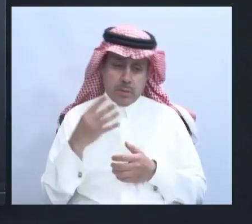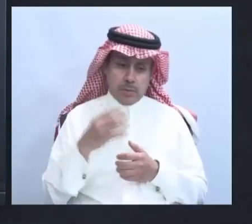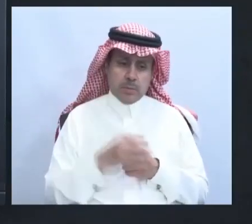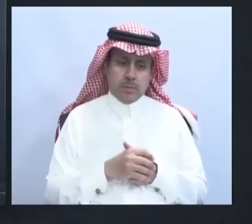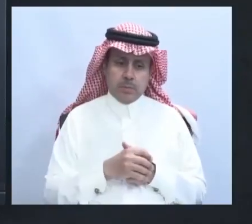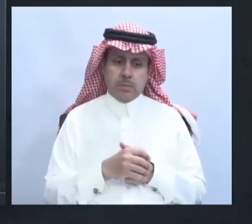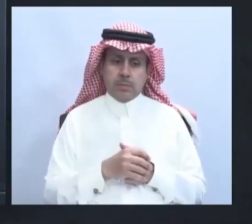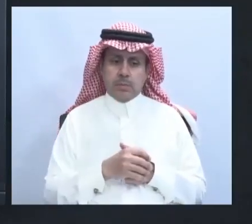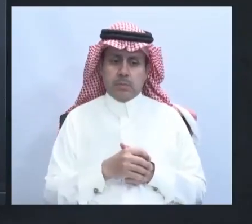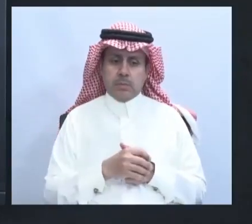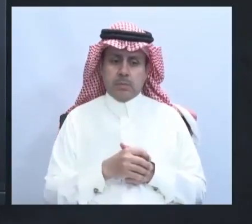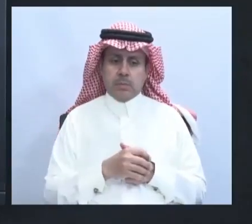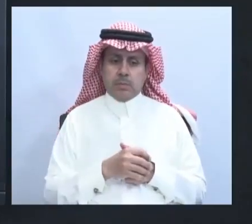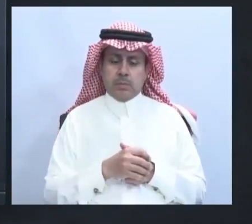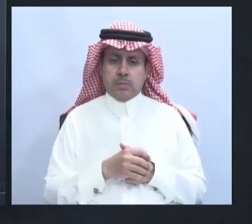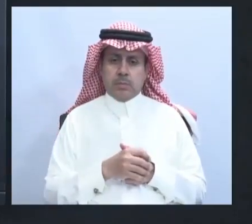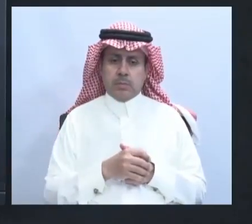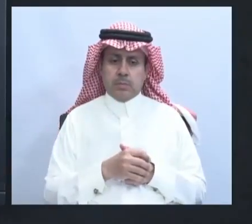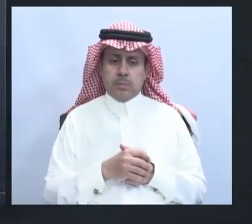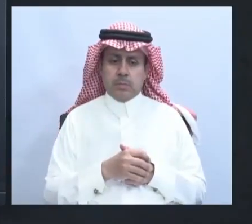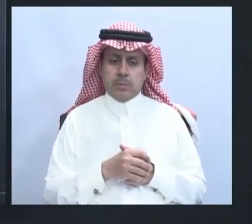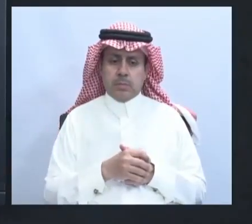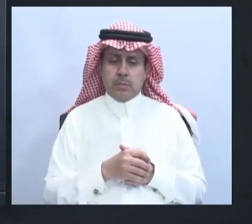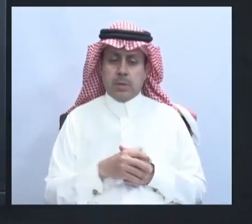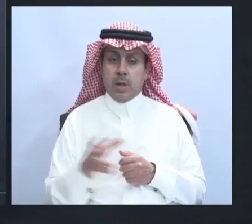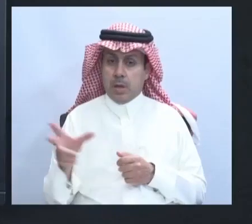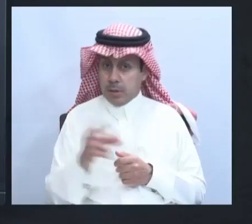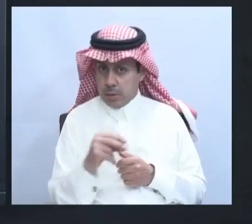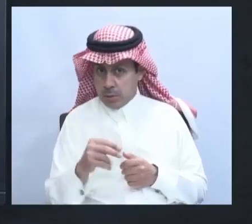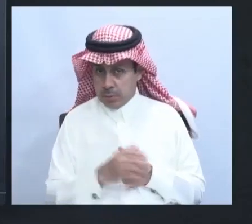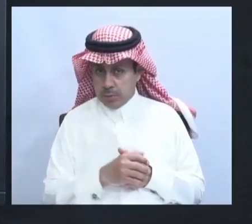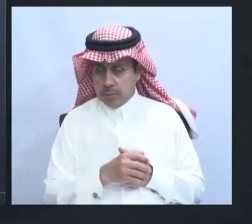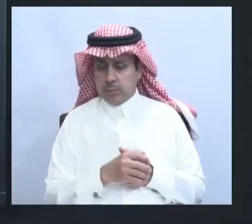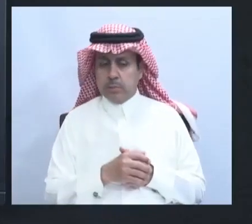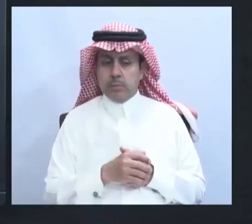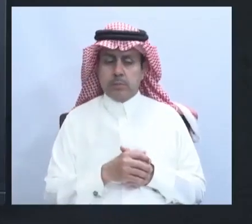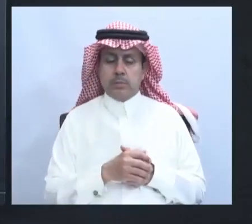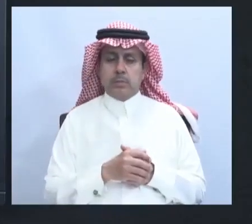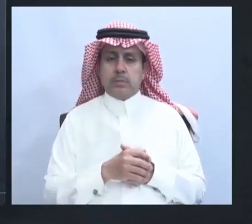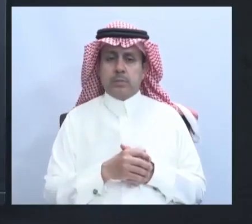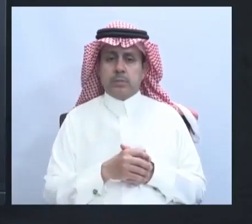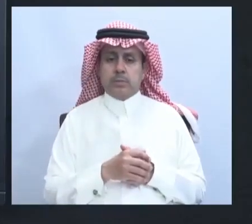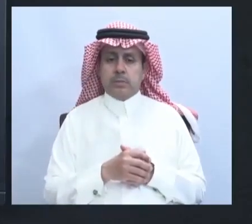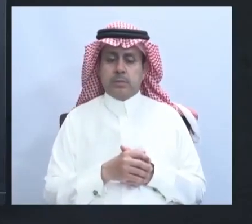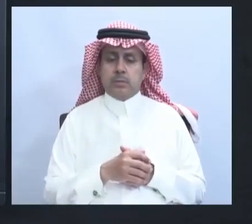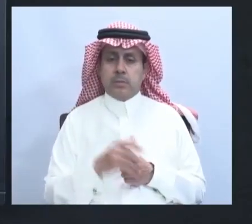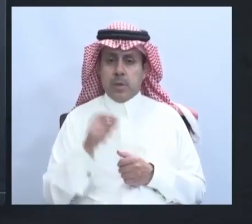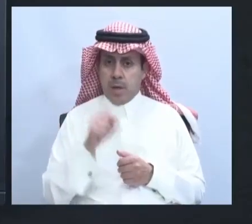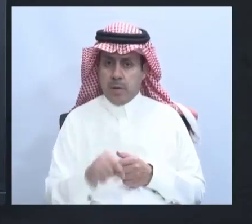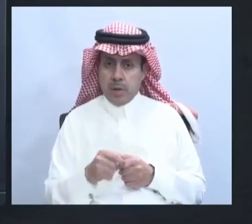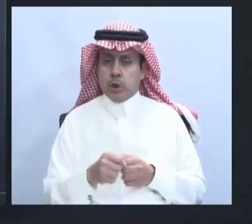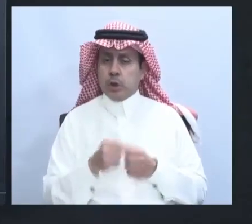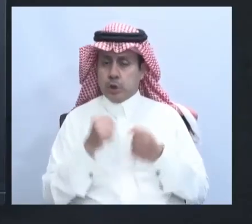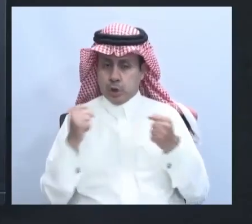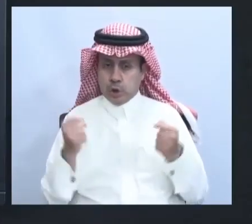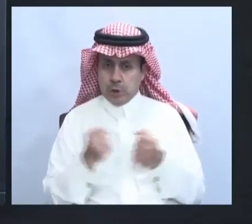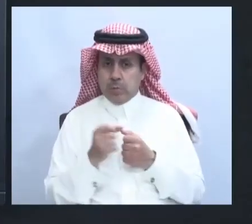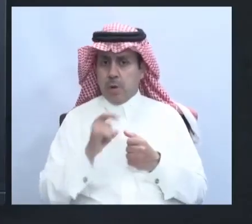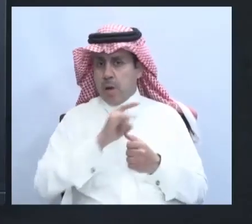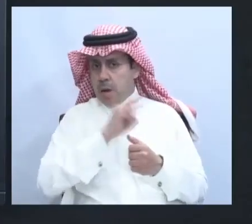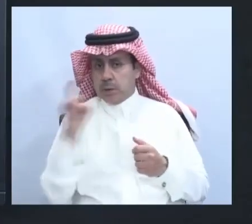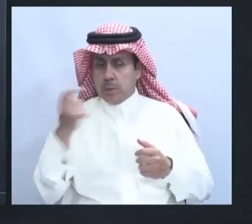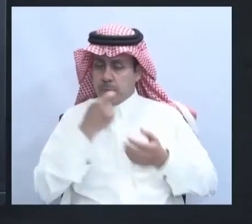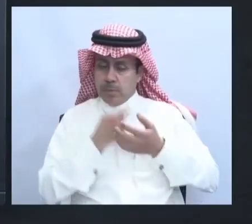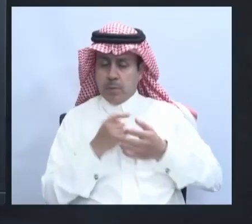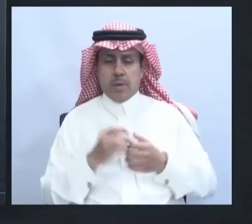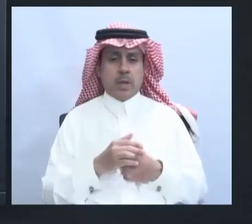الرضاع وفي عدد الرضاعات والنتيجه التي نتوصل اليها من خلال هذا النشاط عدم الرضاع